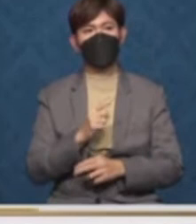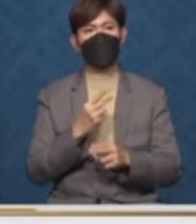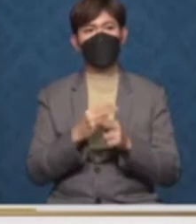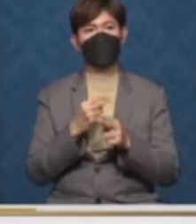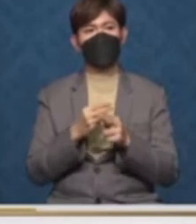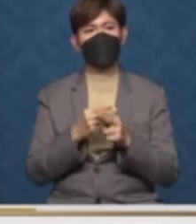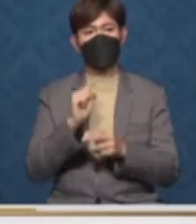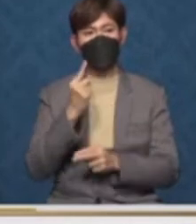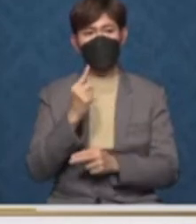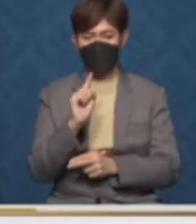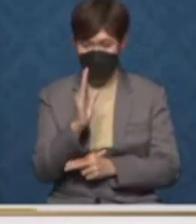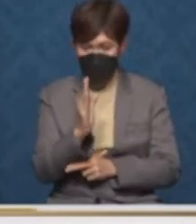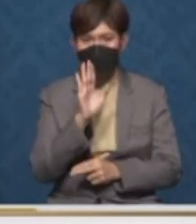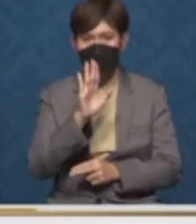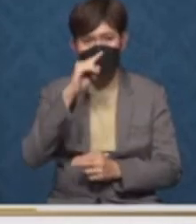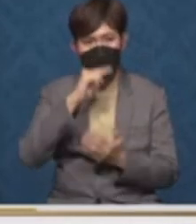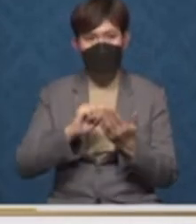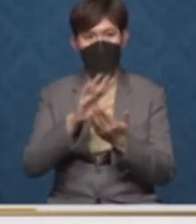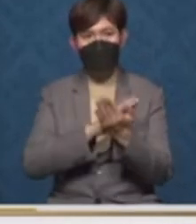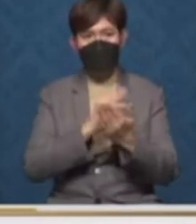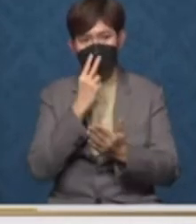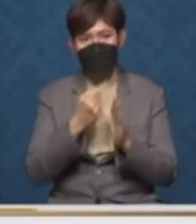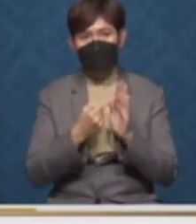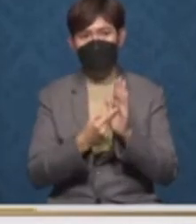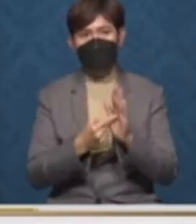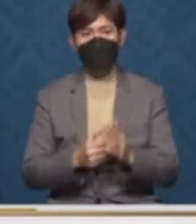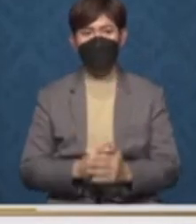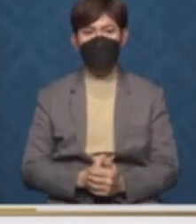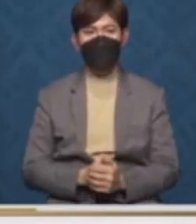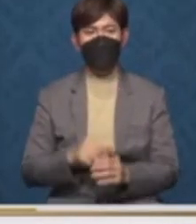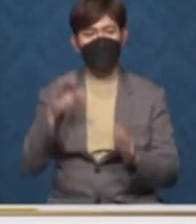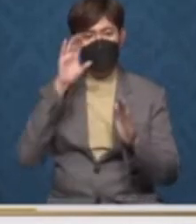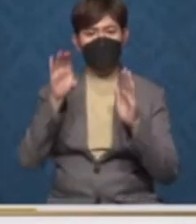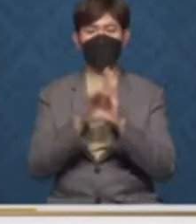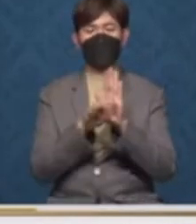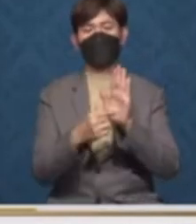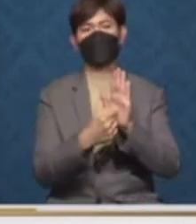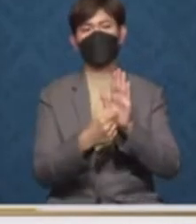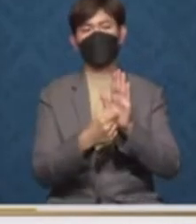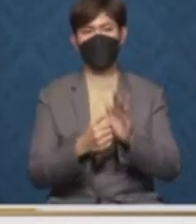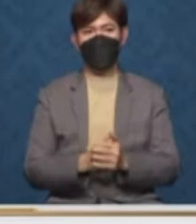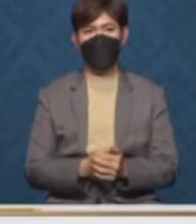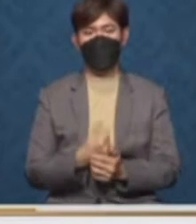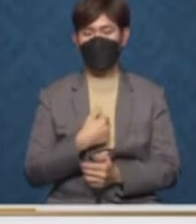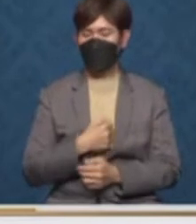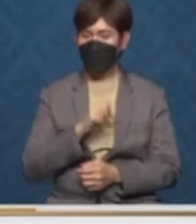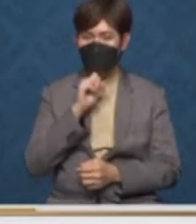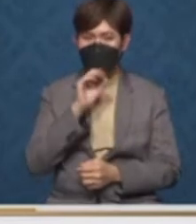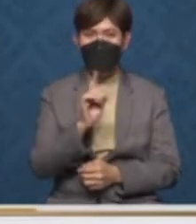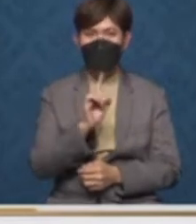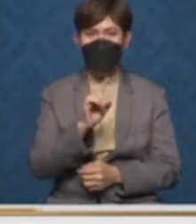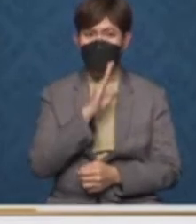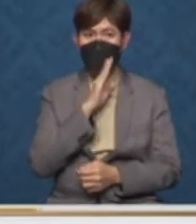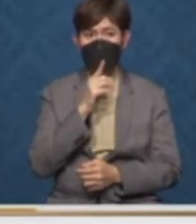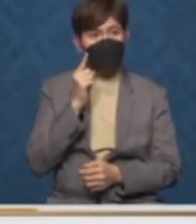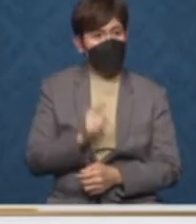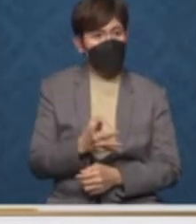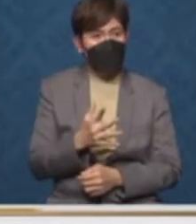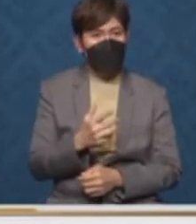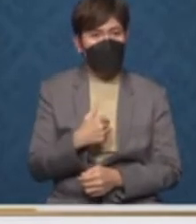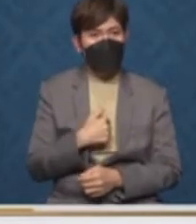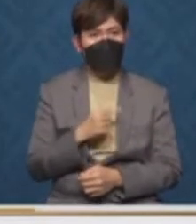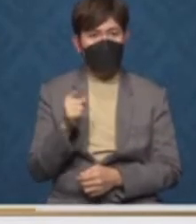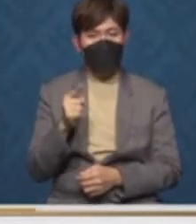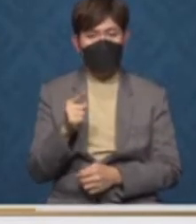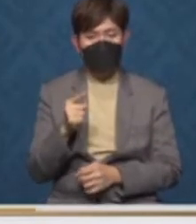ละครใหม่ในประเทศไทยนะครับผมมีรูปภาพครับอันนี้นี่ผมรับรองแล้วถ้ามันไม่จริงเนี่ยลุงป้อมมาต